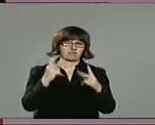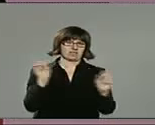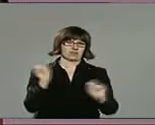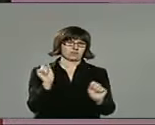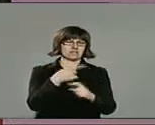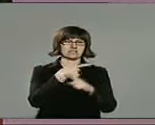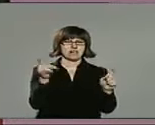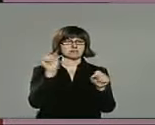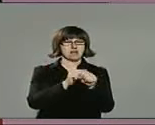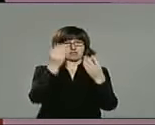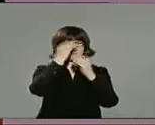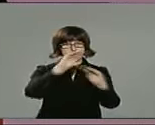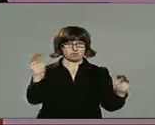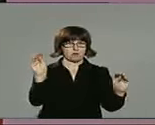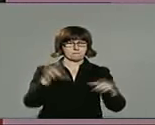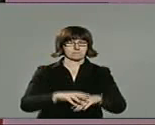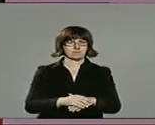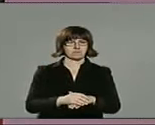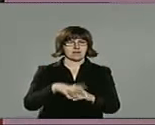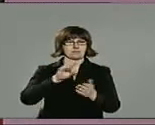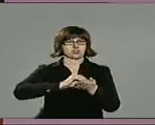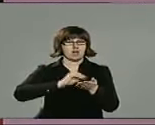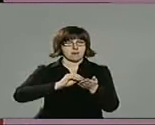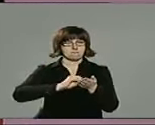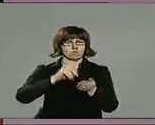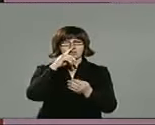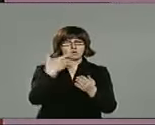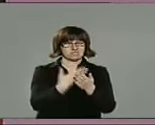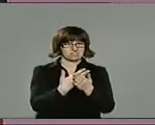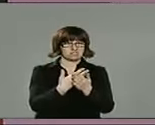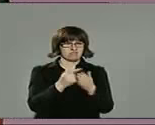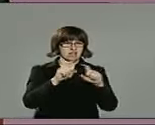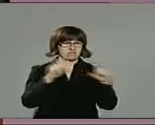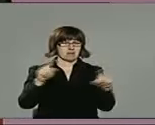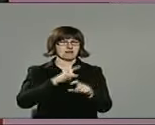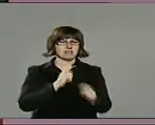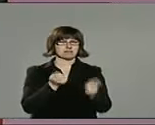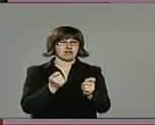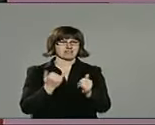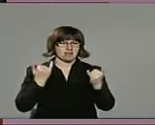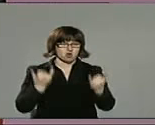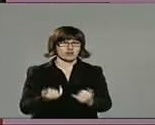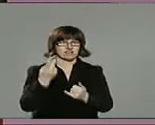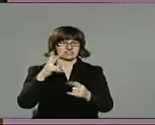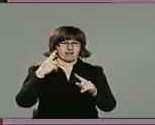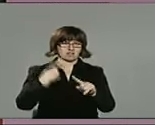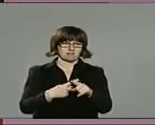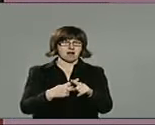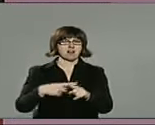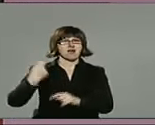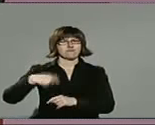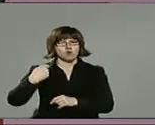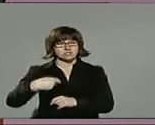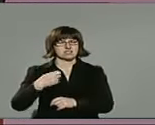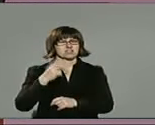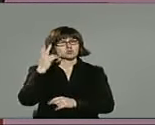wichtig, damit sie das mitbekommen, zum Mitschreiben. Und nur dafür kandidiere ich heute zum 2. Mal zum